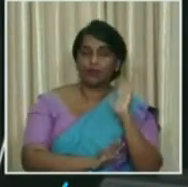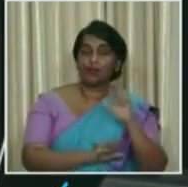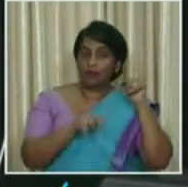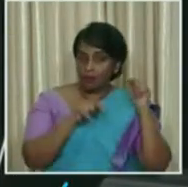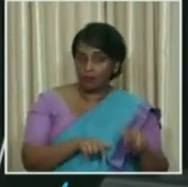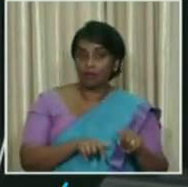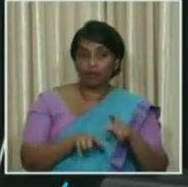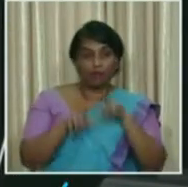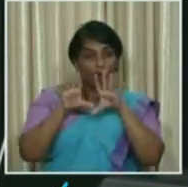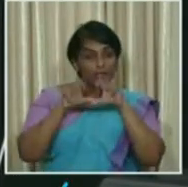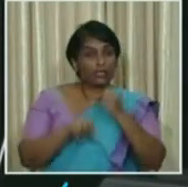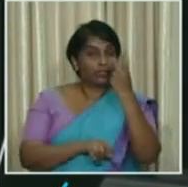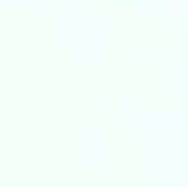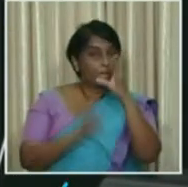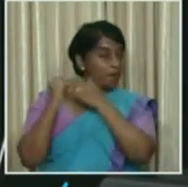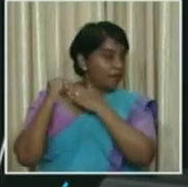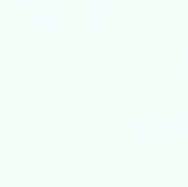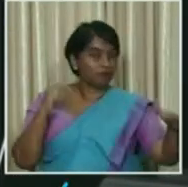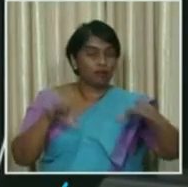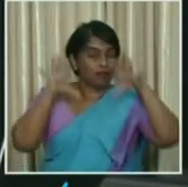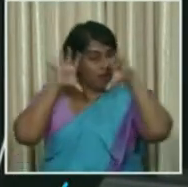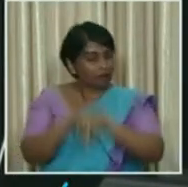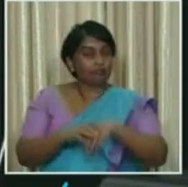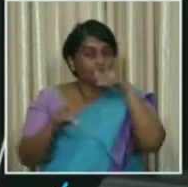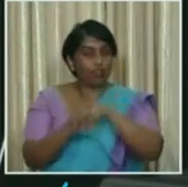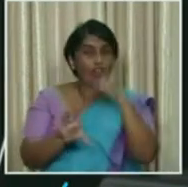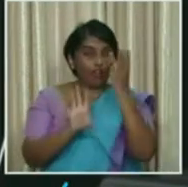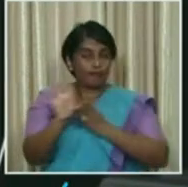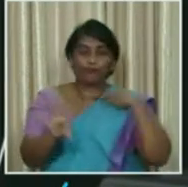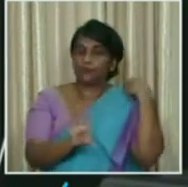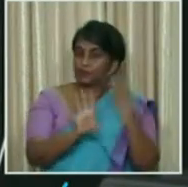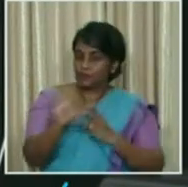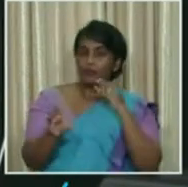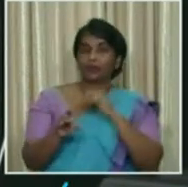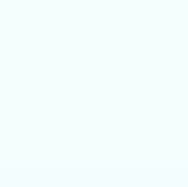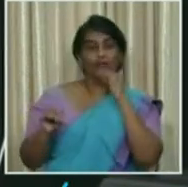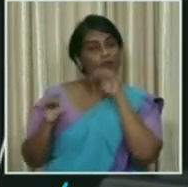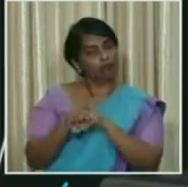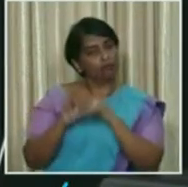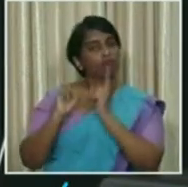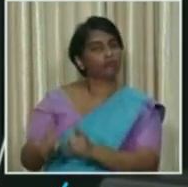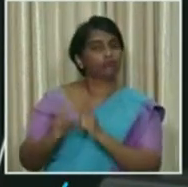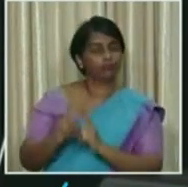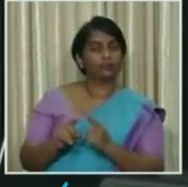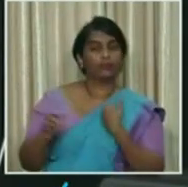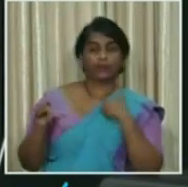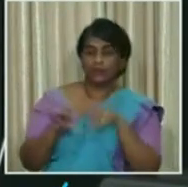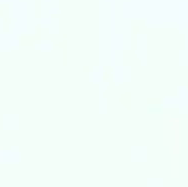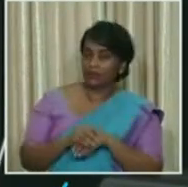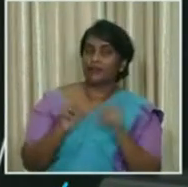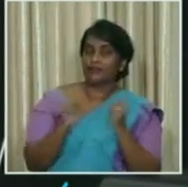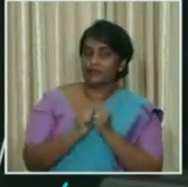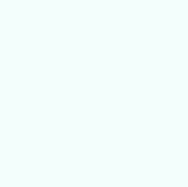මේකට අරක් ගත්ත 2015 ඉඳන් අරක් අරගෙන අවුරුදු 3න් 3ට ඒ කොලෙජස් වලින්ම මේකටම දාලා මේකම